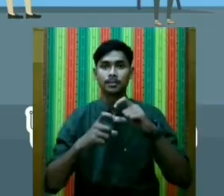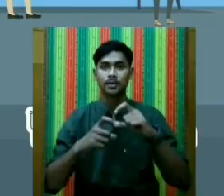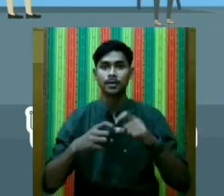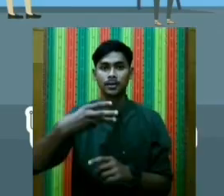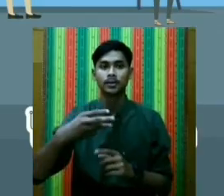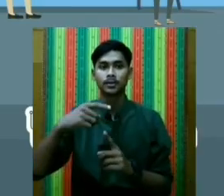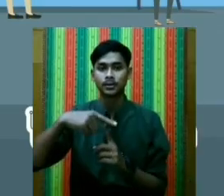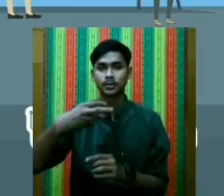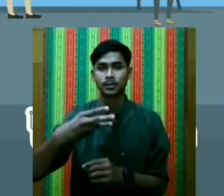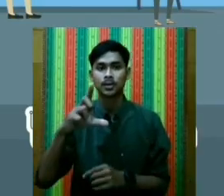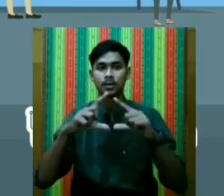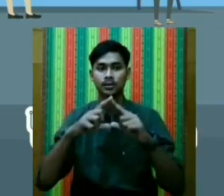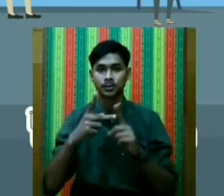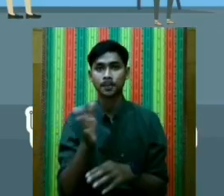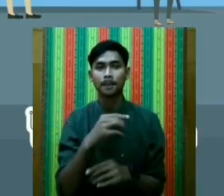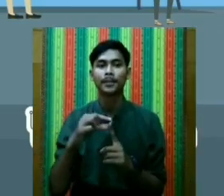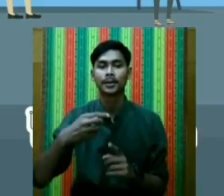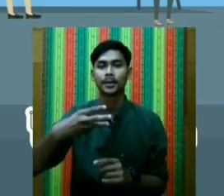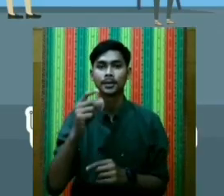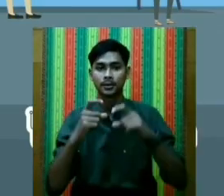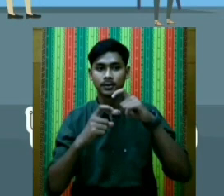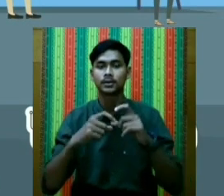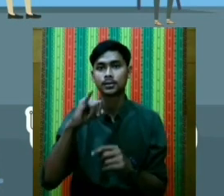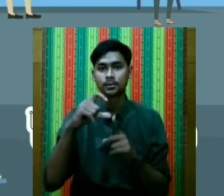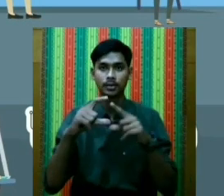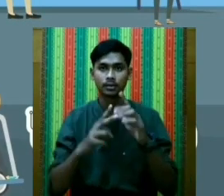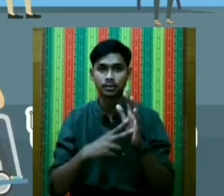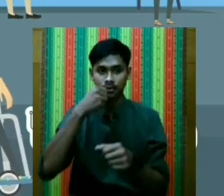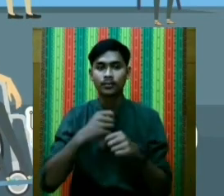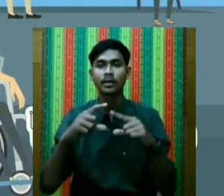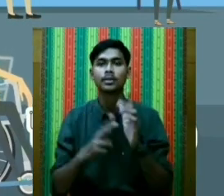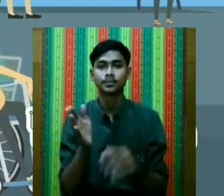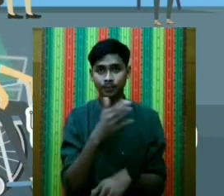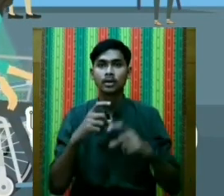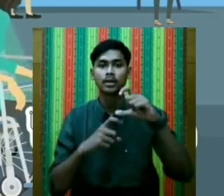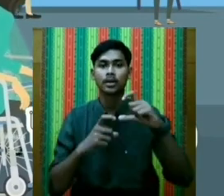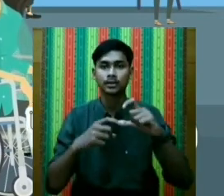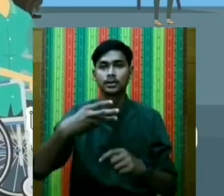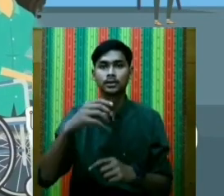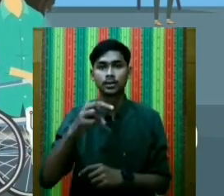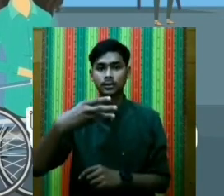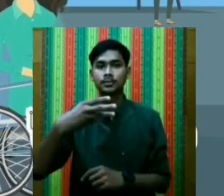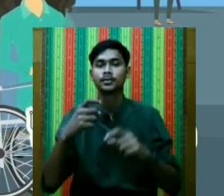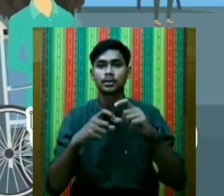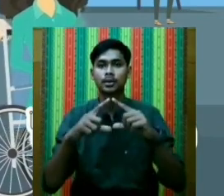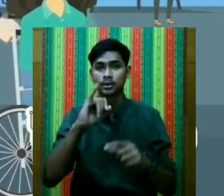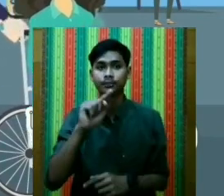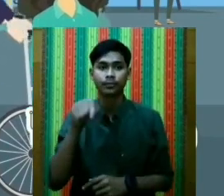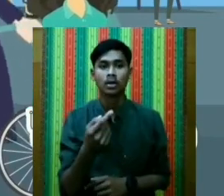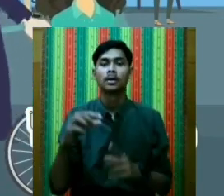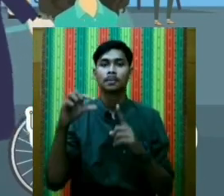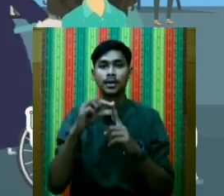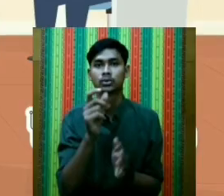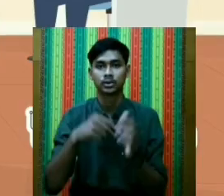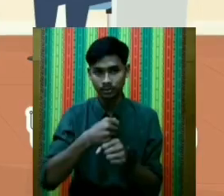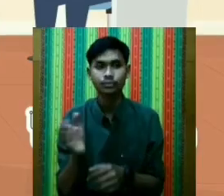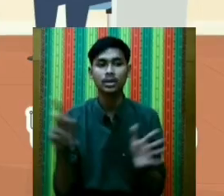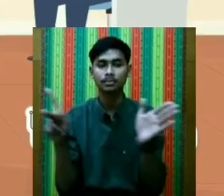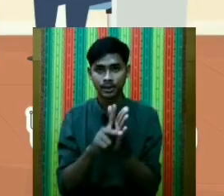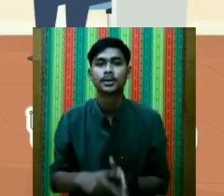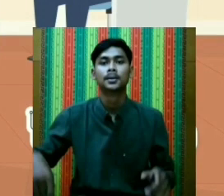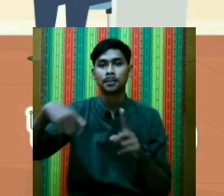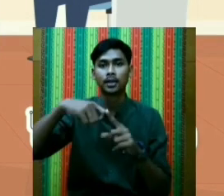sesudah persidangan selesai petugas pelayan kami akan mengawani kawan menuju kekasih